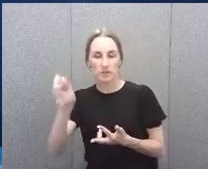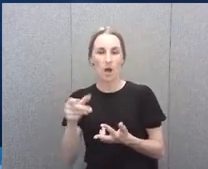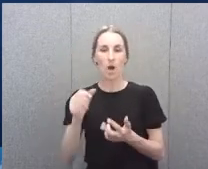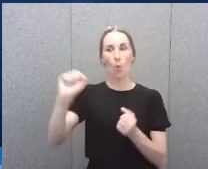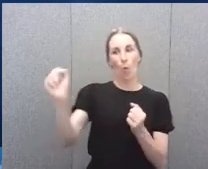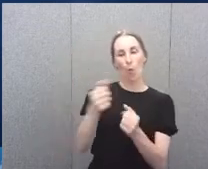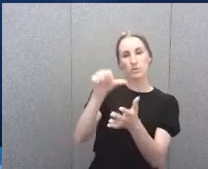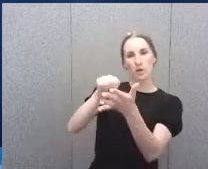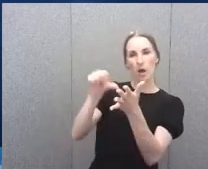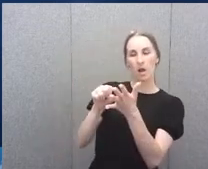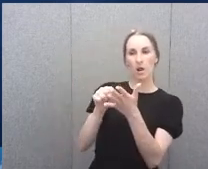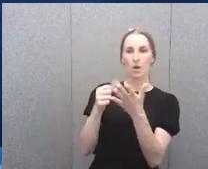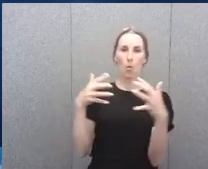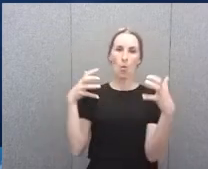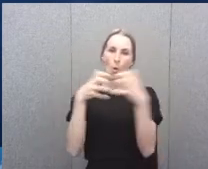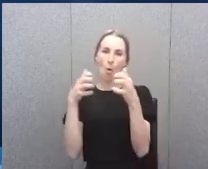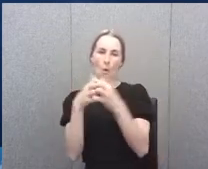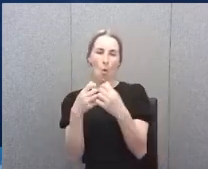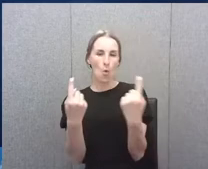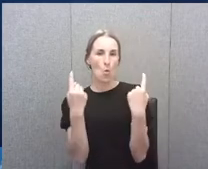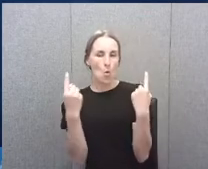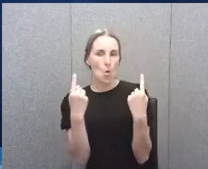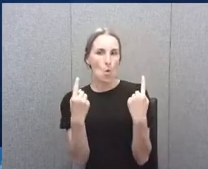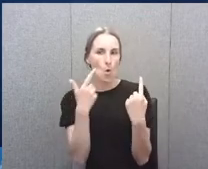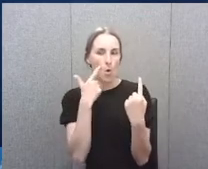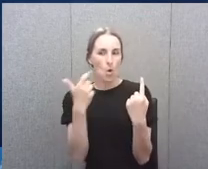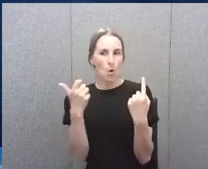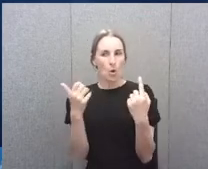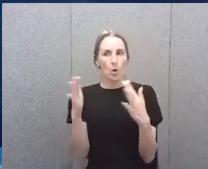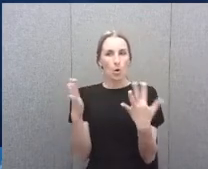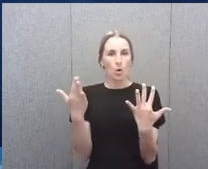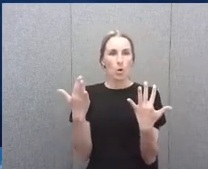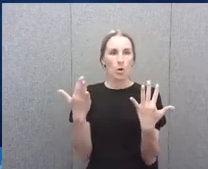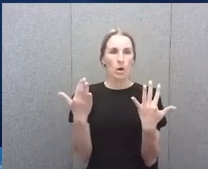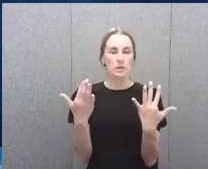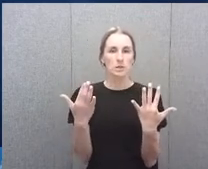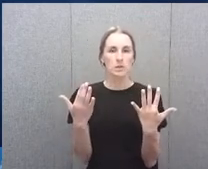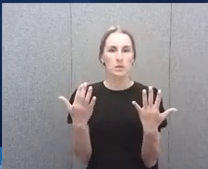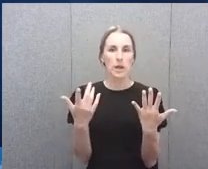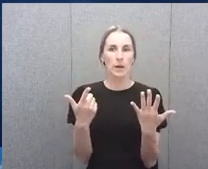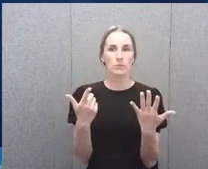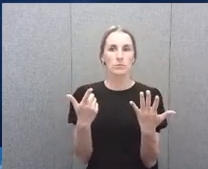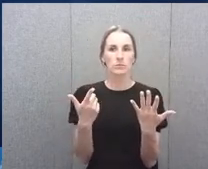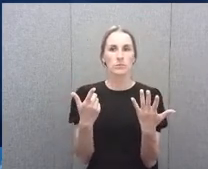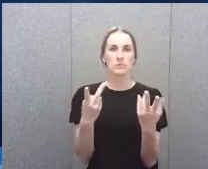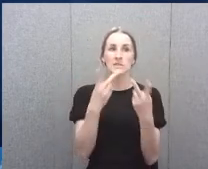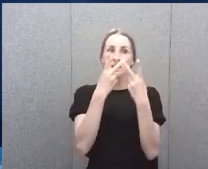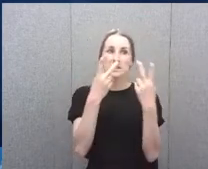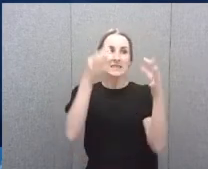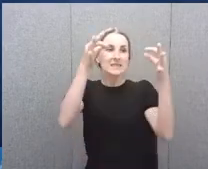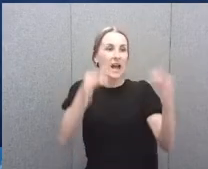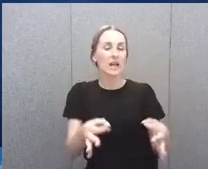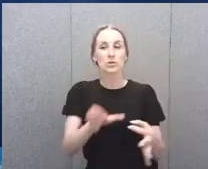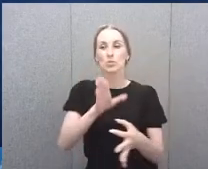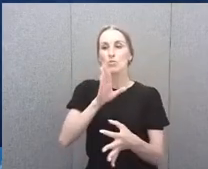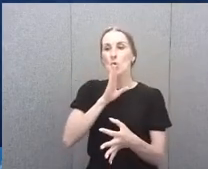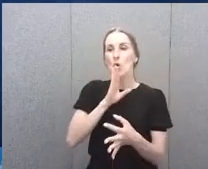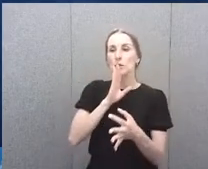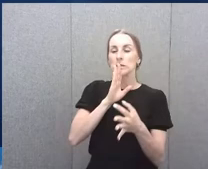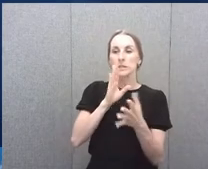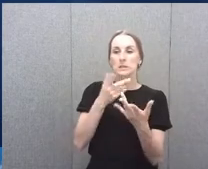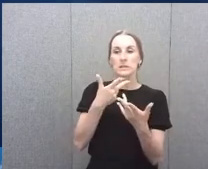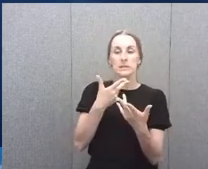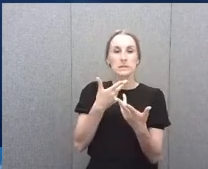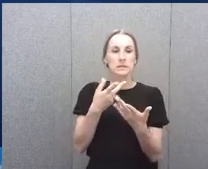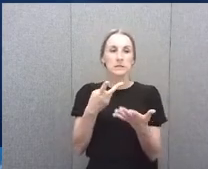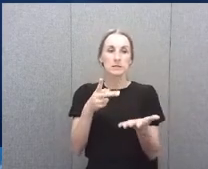их участие в этой борьбе произвело огромное впечатление. И все это делалось, не